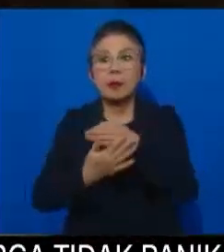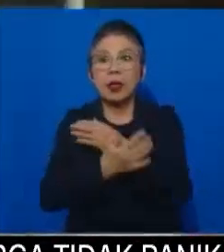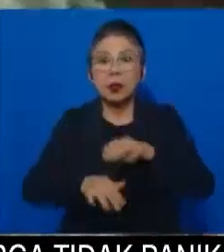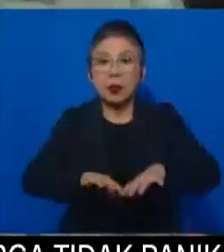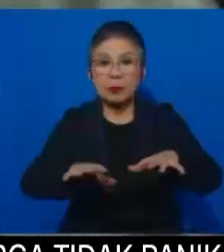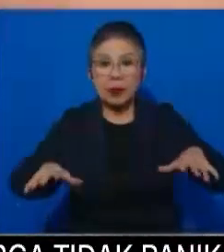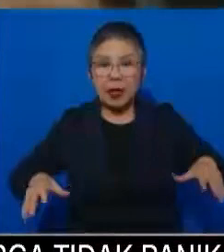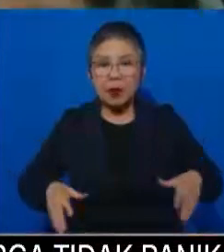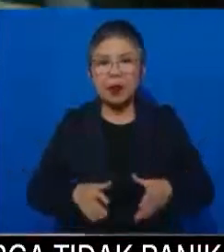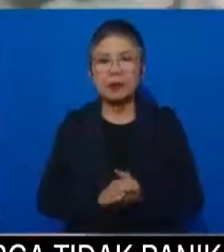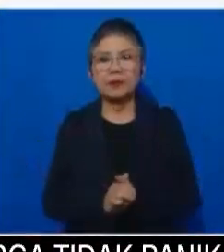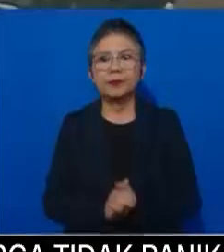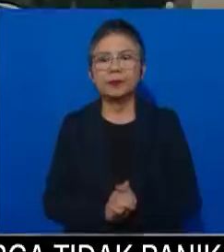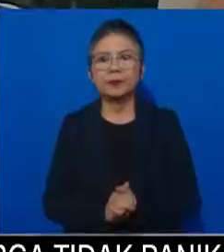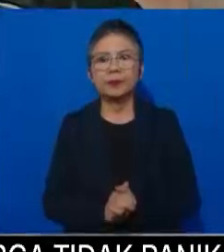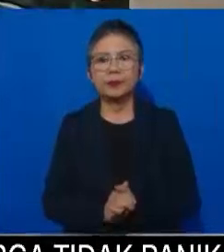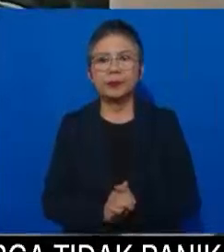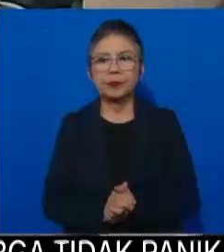ekosistem.